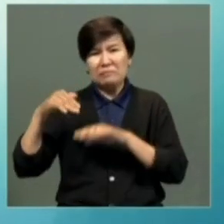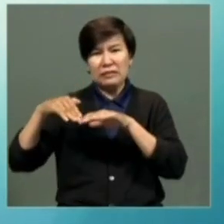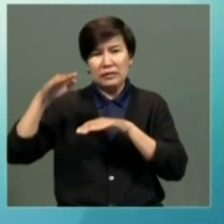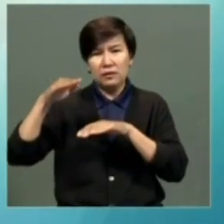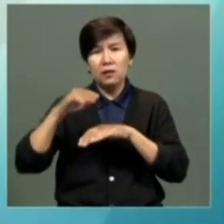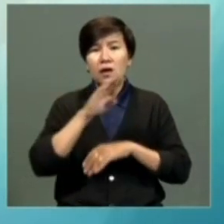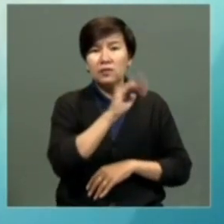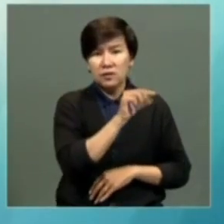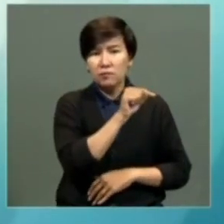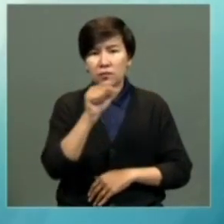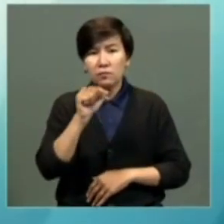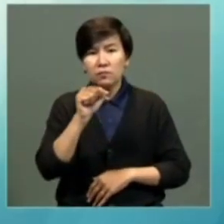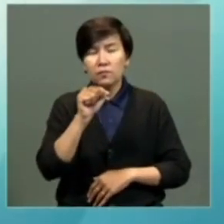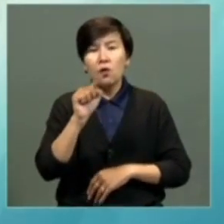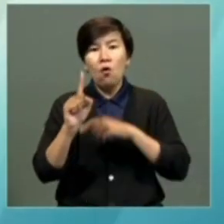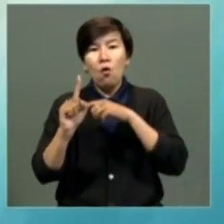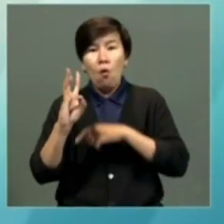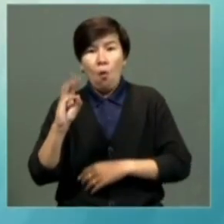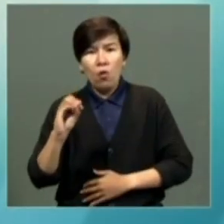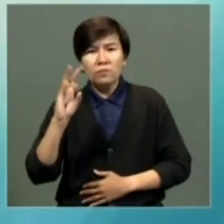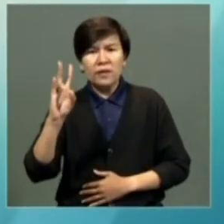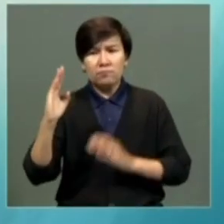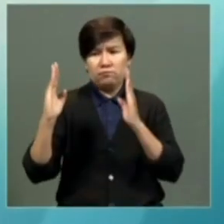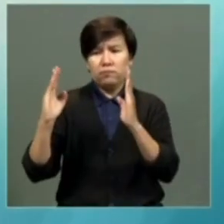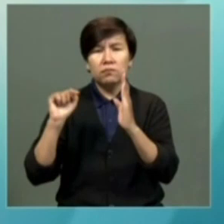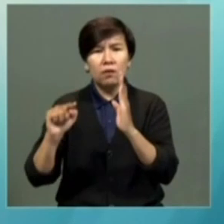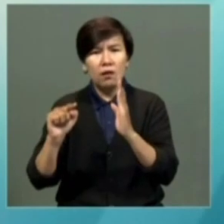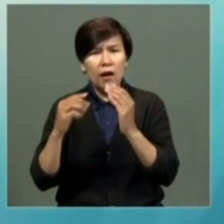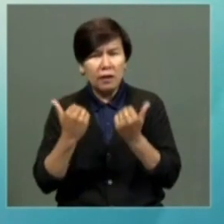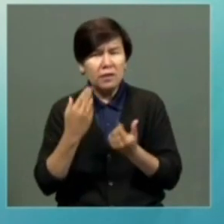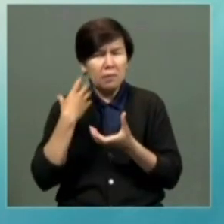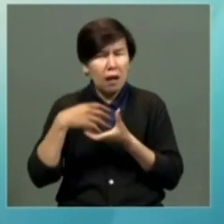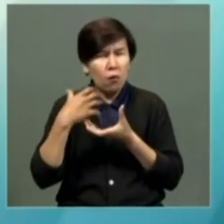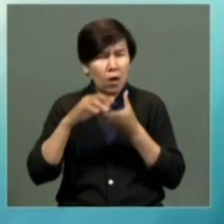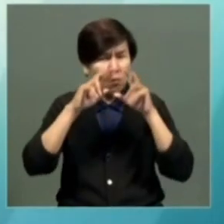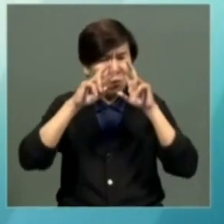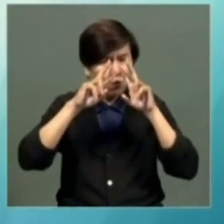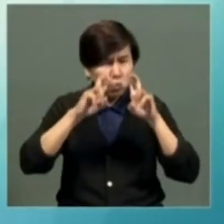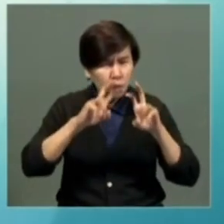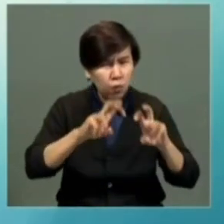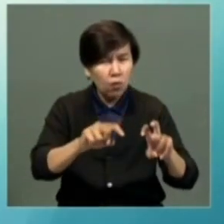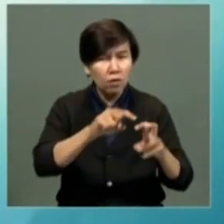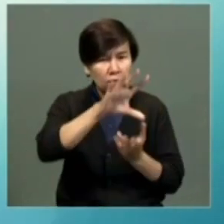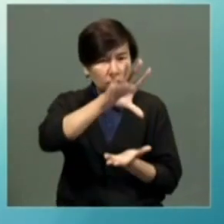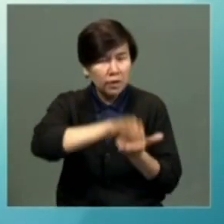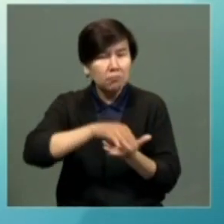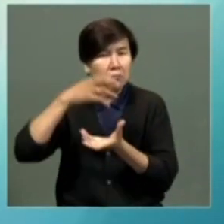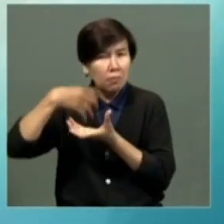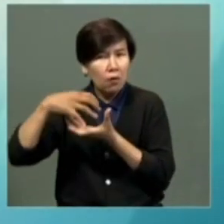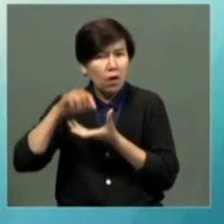ะขึ้นมันบ่งบอกถึงอะไรเดี๋ยวยังไงเดี๋ยวจะต้องมีการวิเคราะห์กันนะครับสิ่งที่เราจะต้องติดตามกันตร